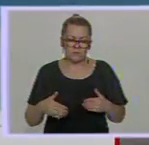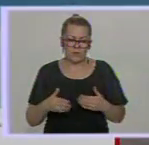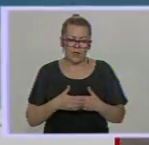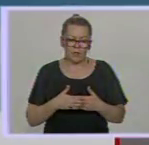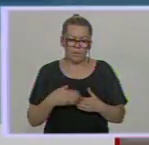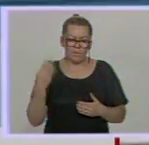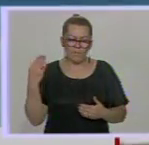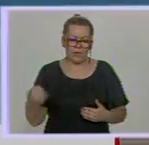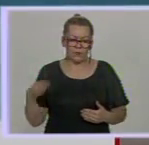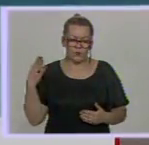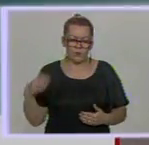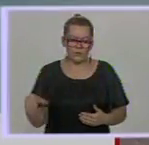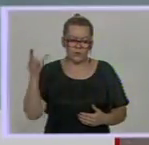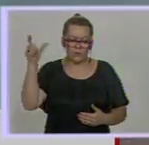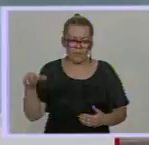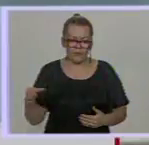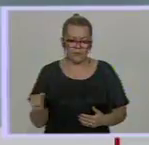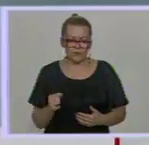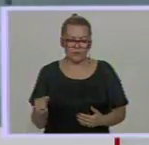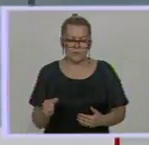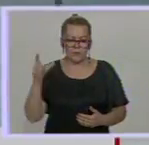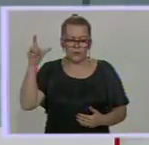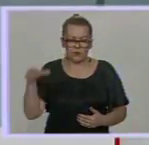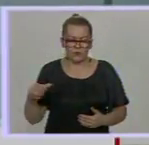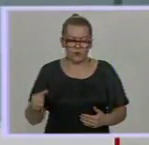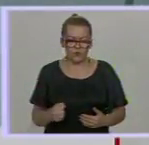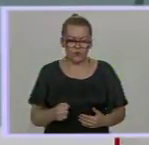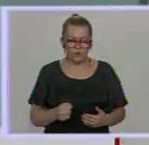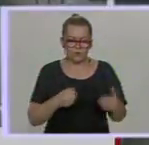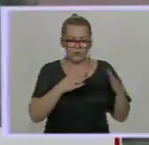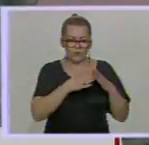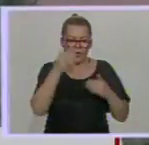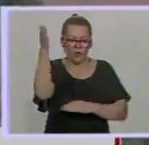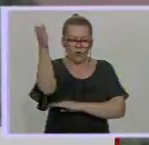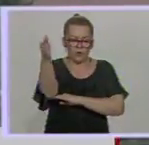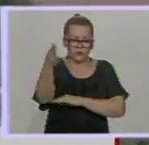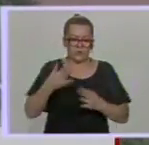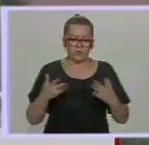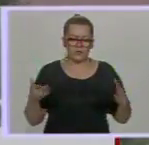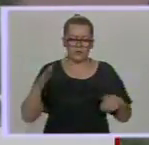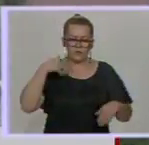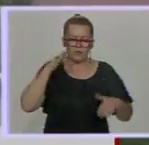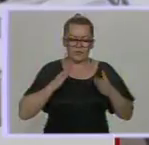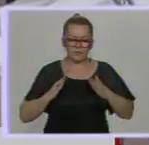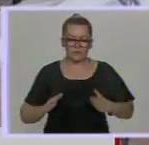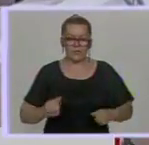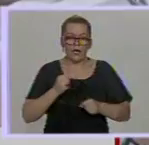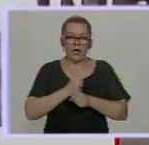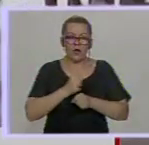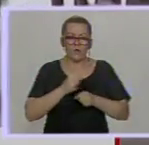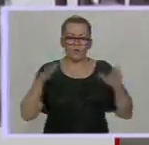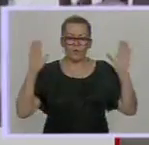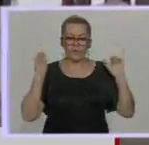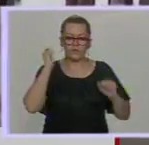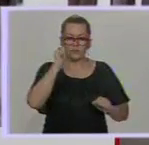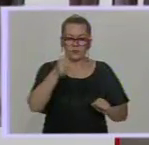4-5 mii de turiști în fiecare zi. Turiștii care s-au cazat în pensiune au avut parte de câteva zile de liniște. Au făcut plajă, au pescuit, au